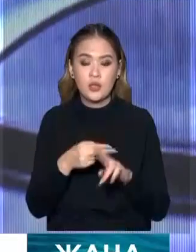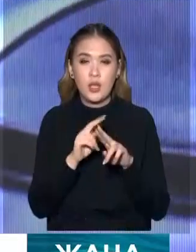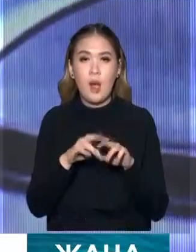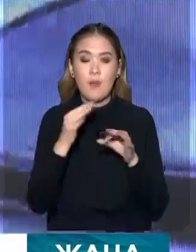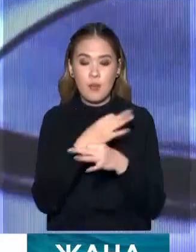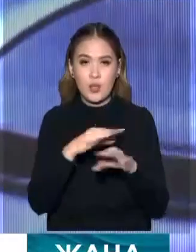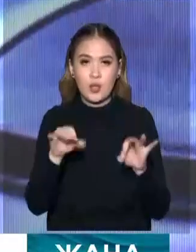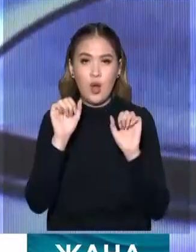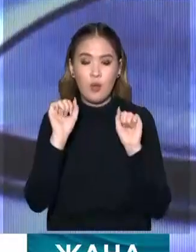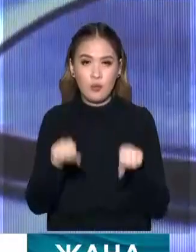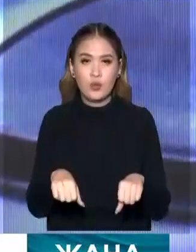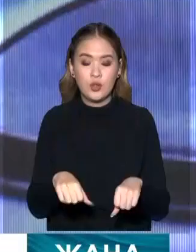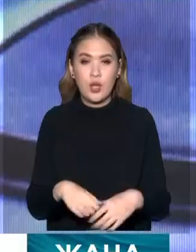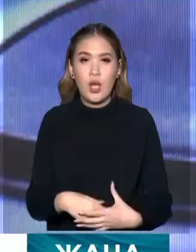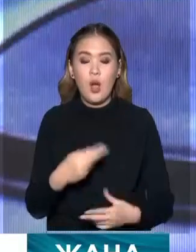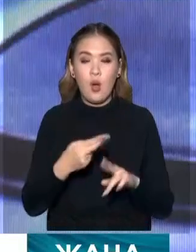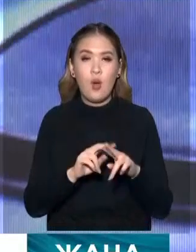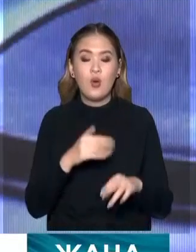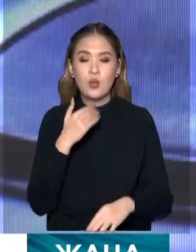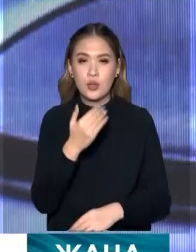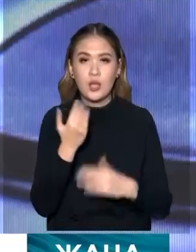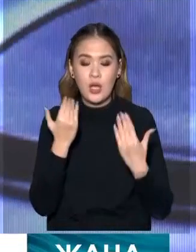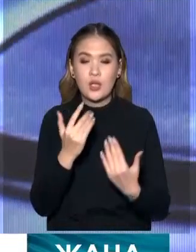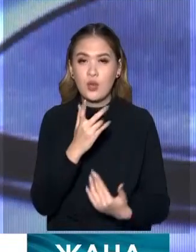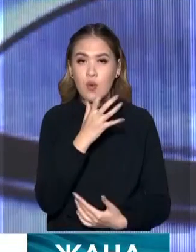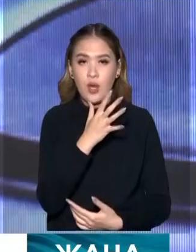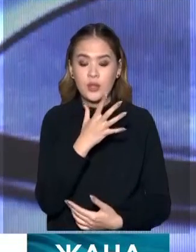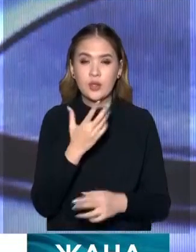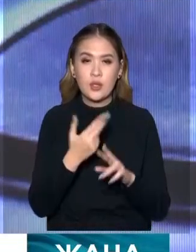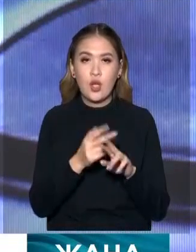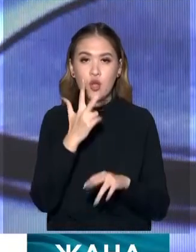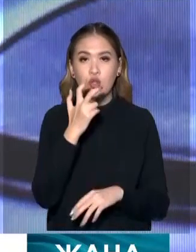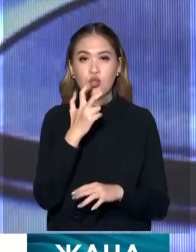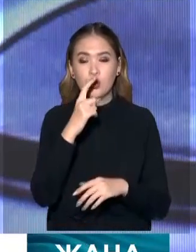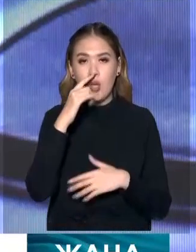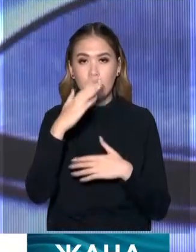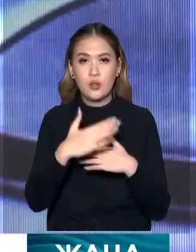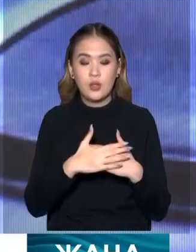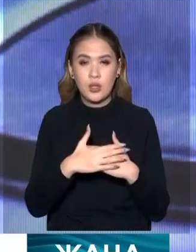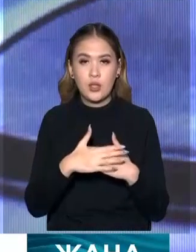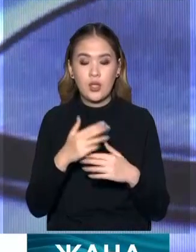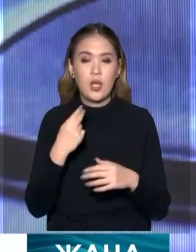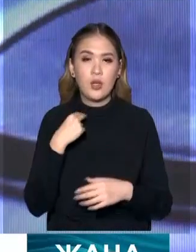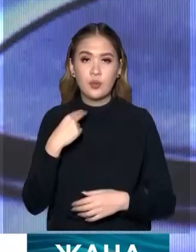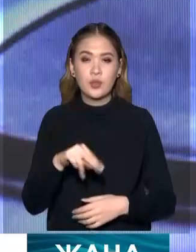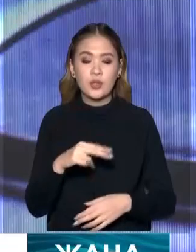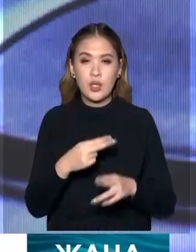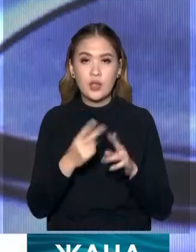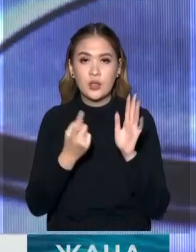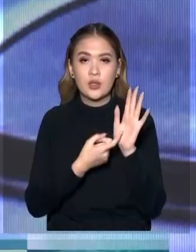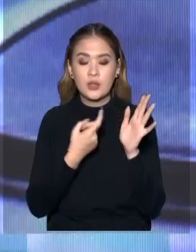рақымшылықтың таратылады. Оның қазіргі уақытта 300-ден астамына қылмыстық іс әлі